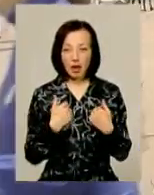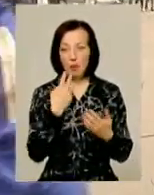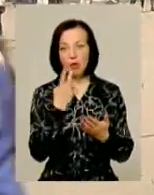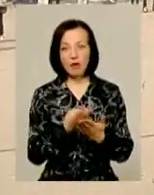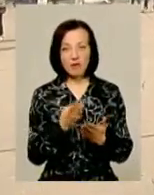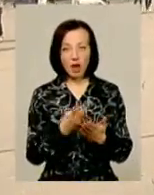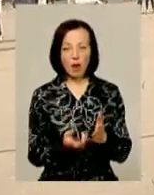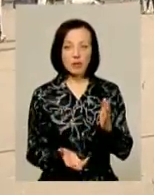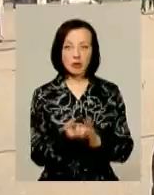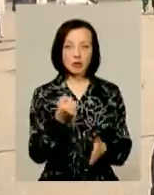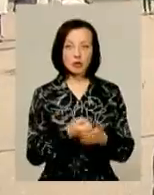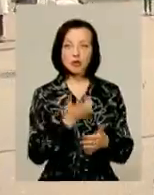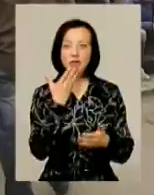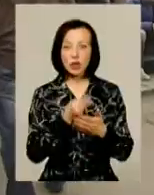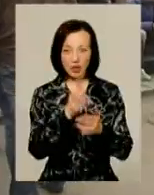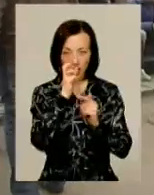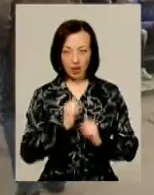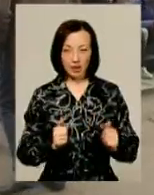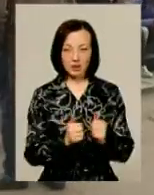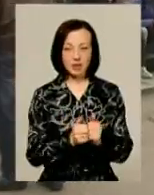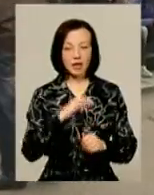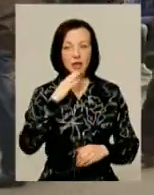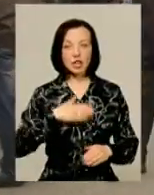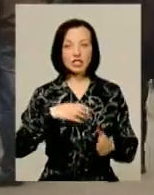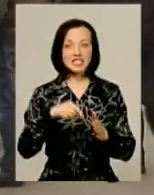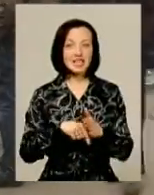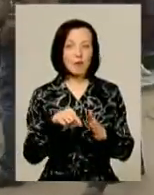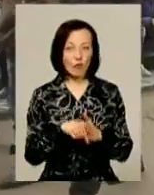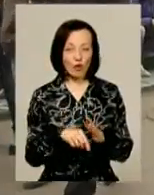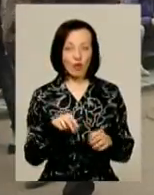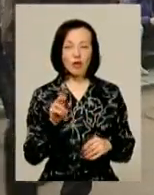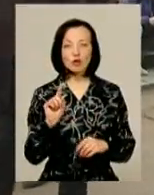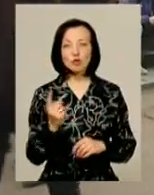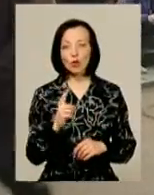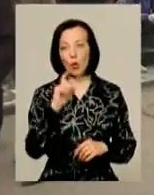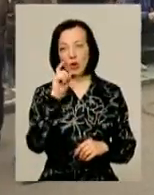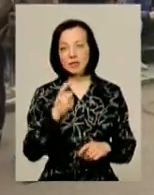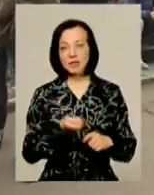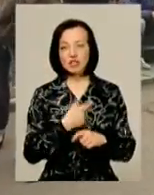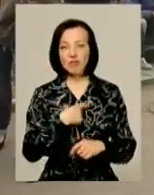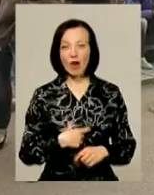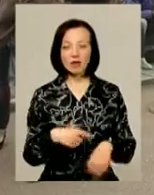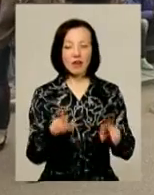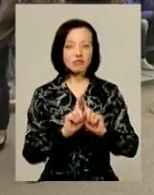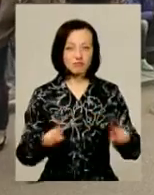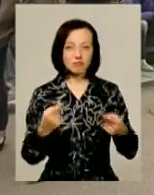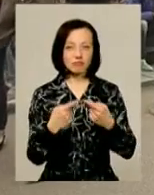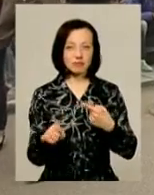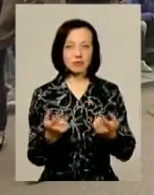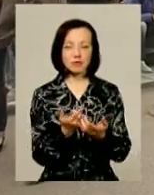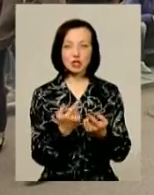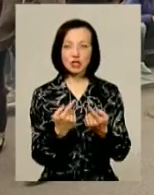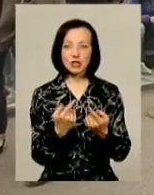проявляю підтримку до своєї країни. Наш символ, тому що українська вишиванка, вона вирізняється з